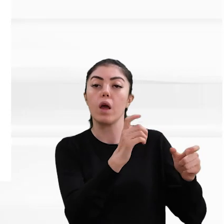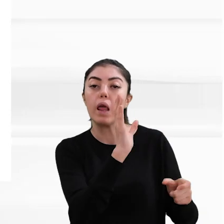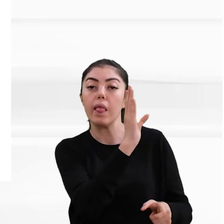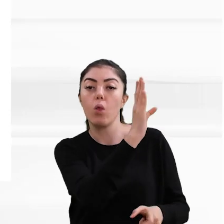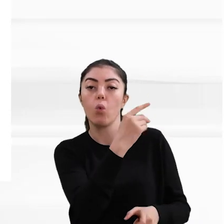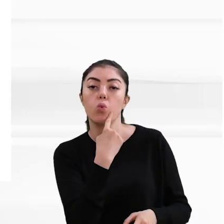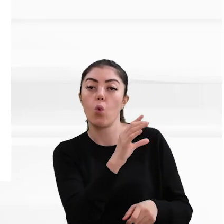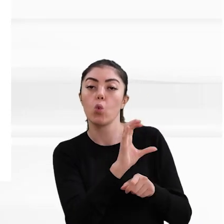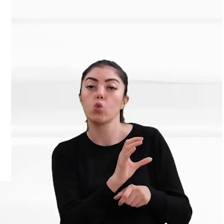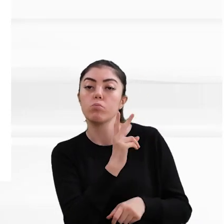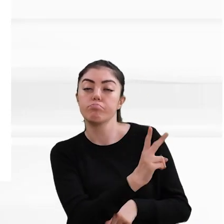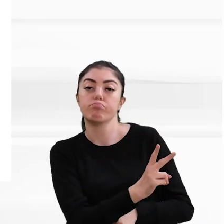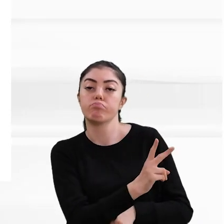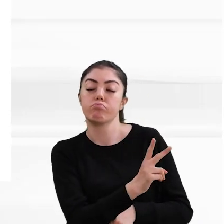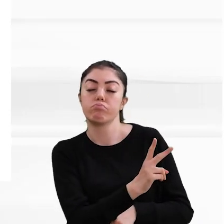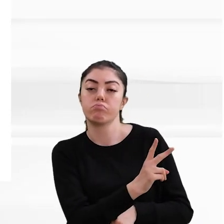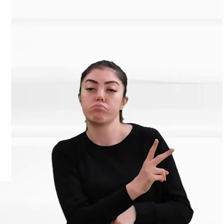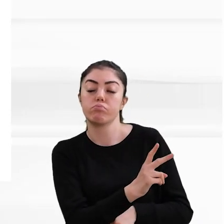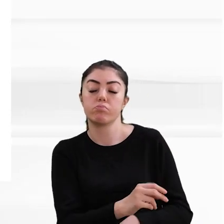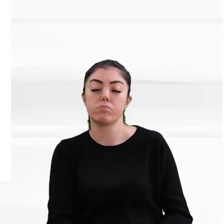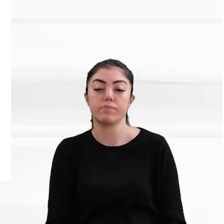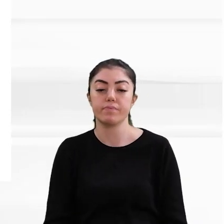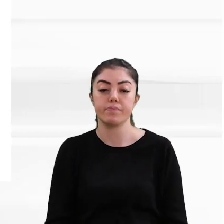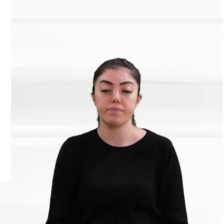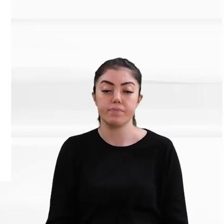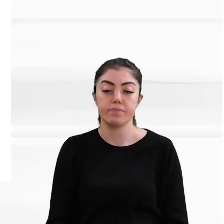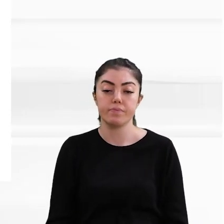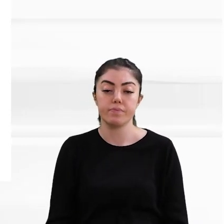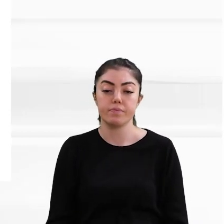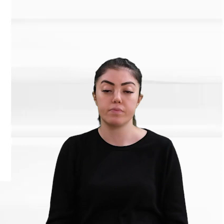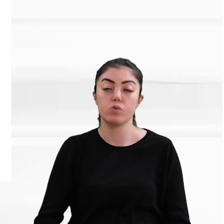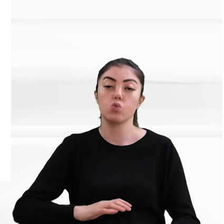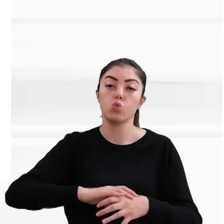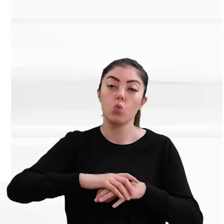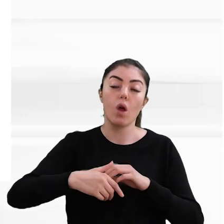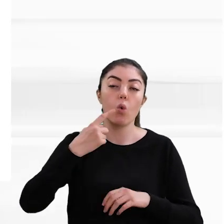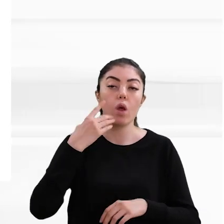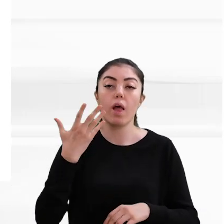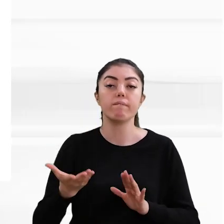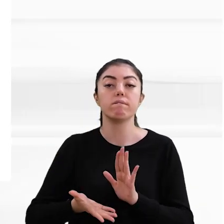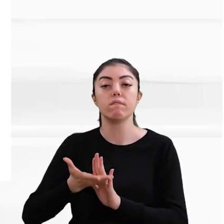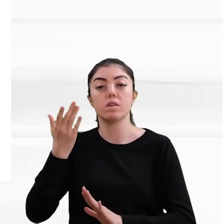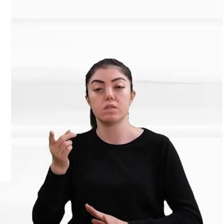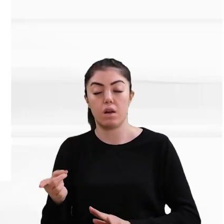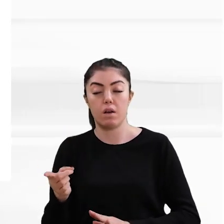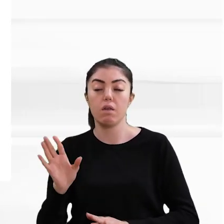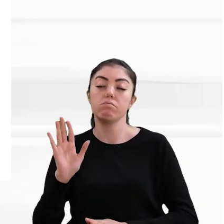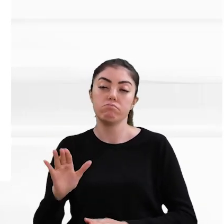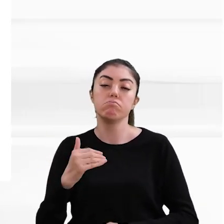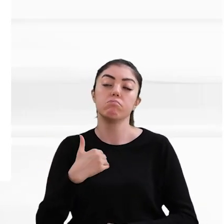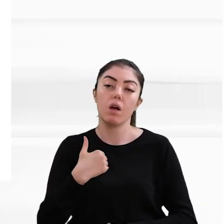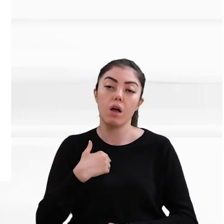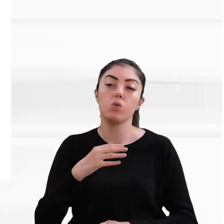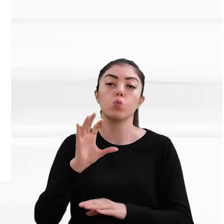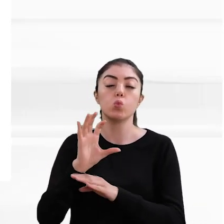uydunun doğuya doğru gittiği gözleniyormuş. Yani uydunun çizgisel hızı dünyadan daha fazla. Bu